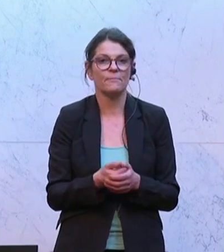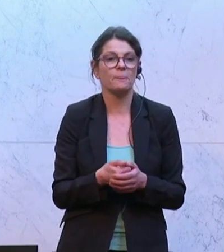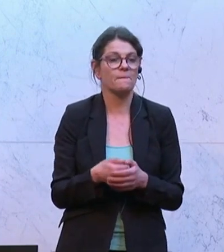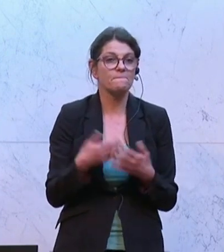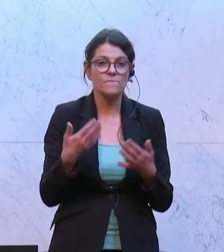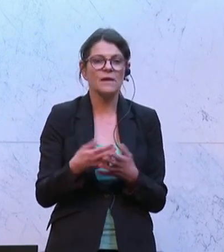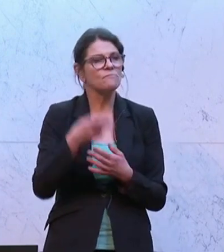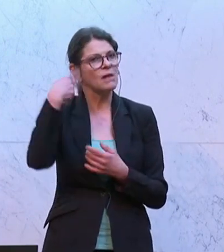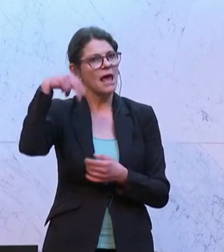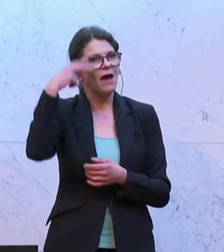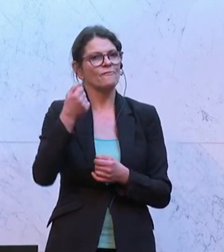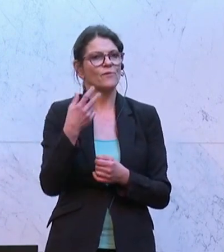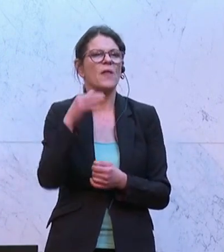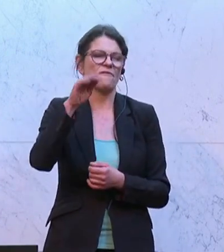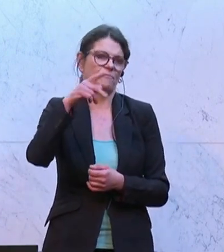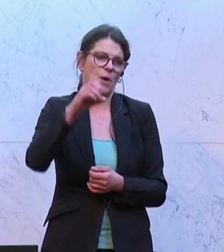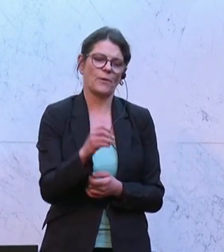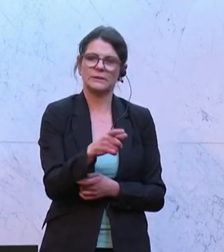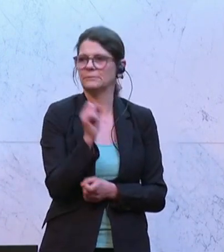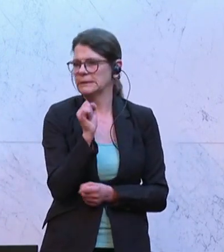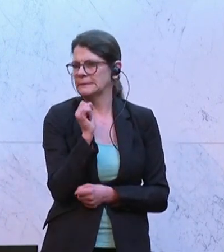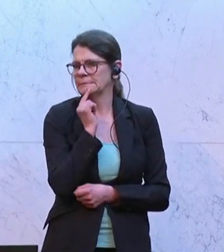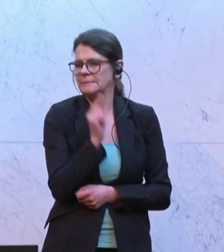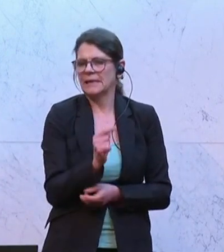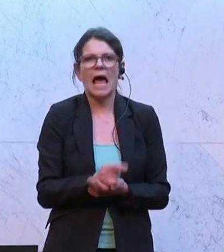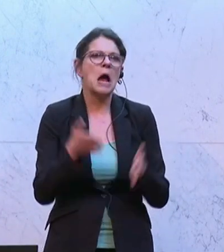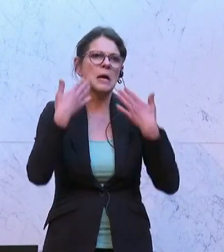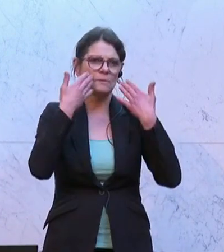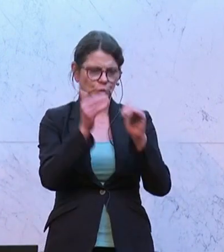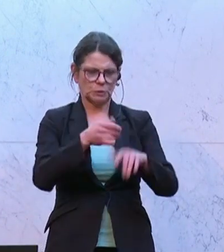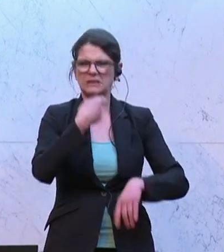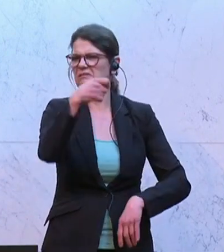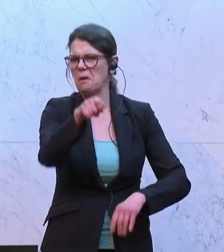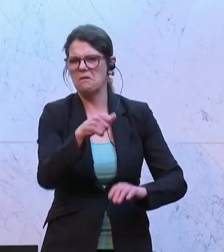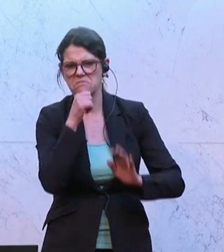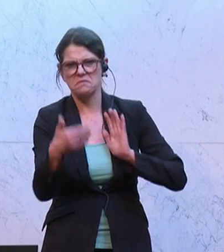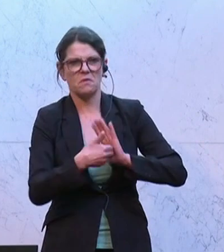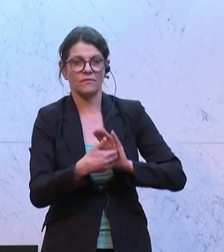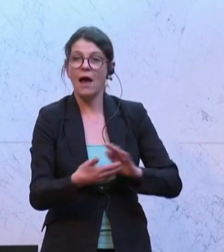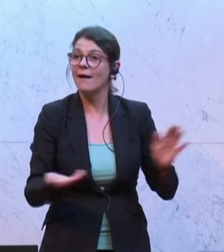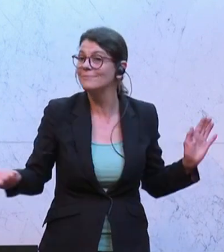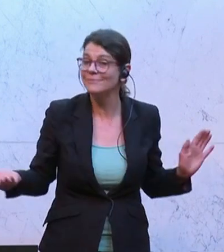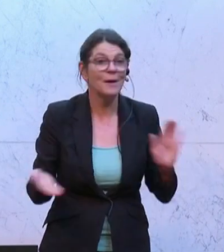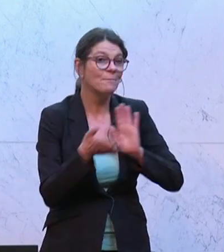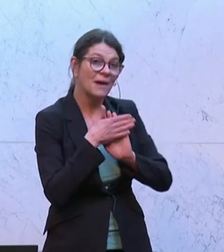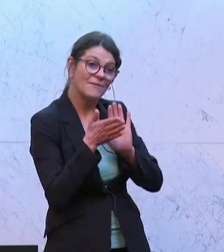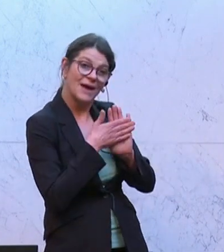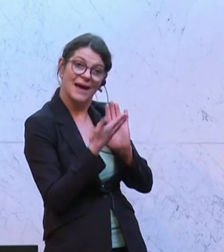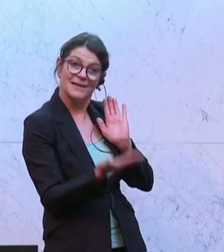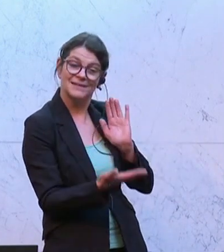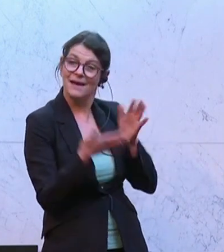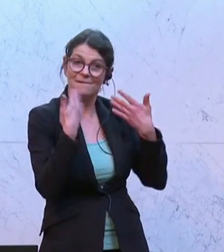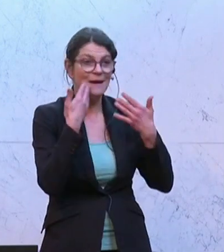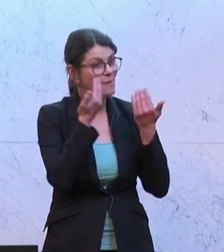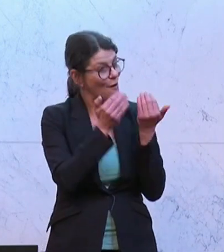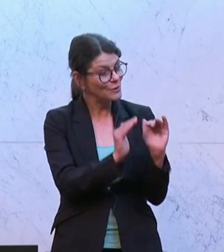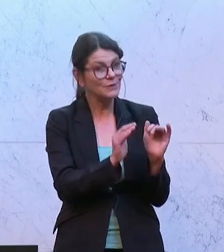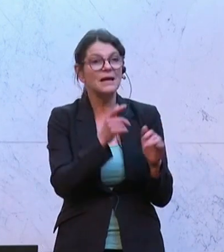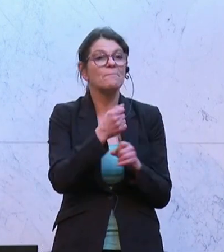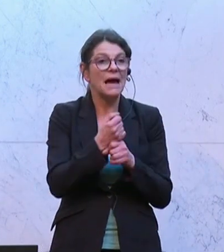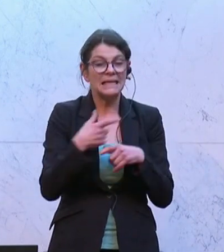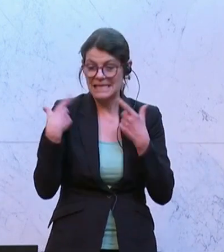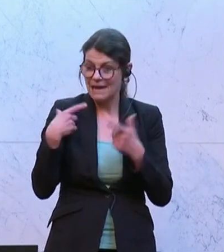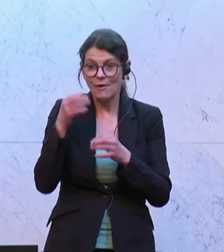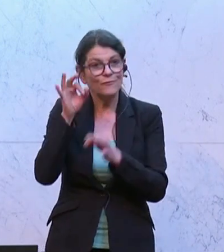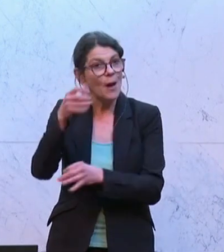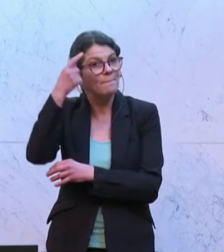Die Herrschaften von den Freiheitlichen wollen uns immer einreden, dass Klimaschutz teuer und unnötig ist. Wir beweisen, dass Klimaschutz das Leben für die Menschen leistbarer macht, weil es